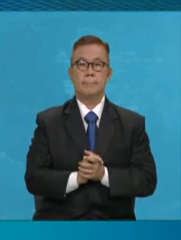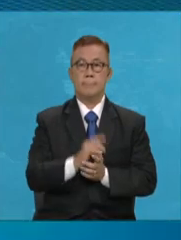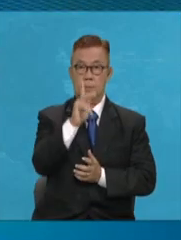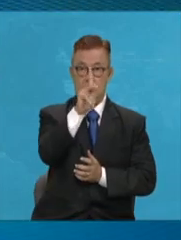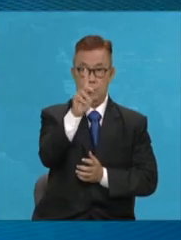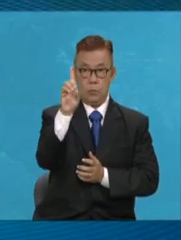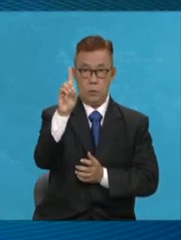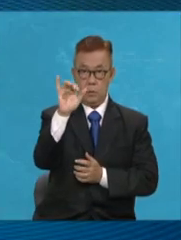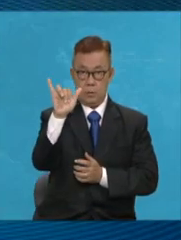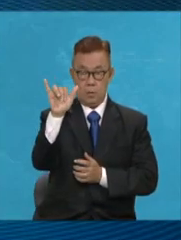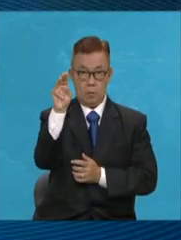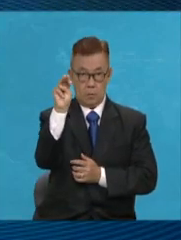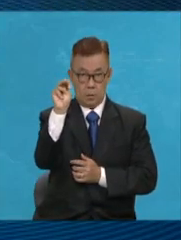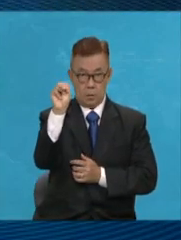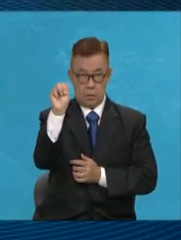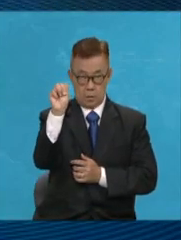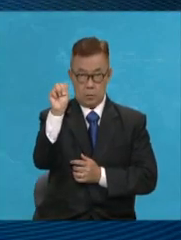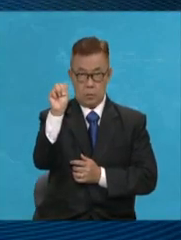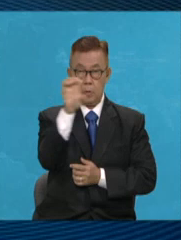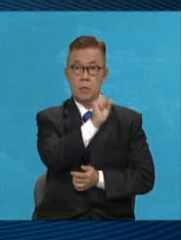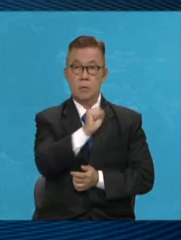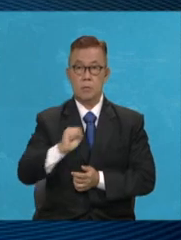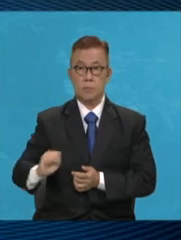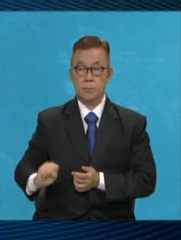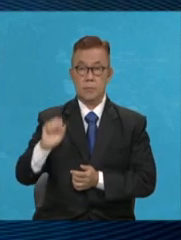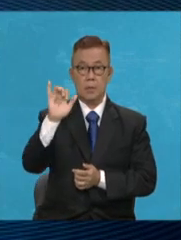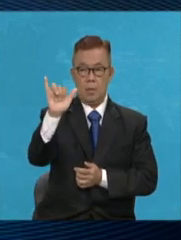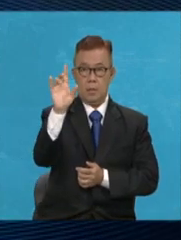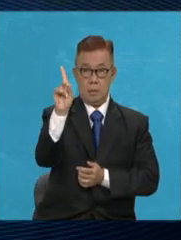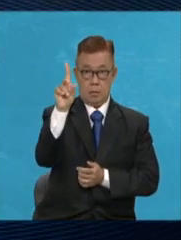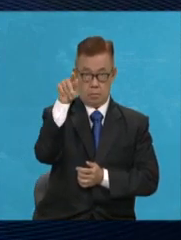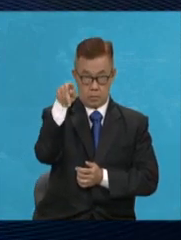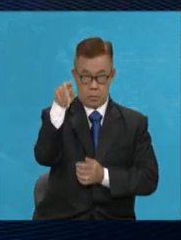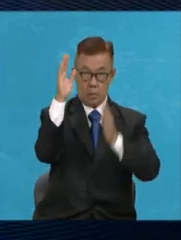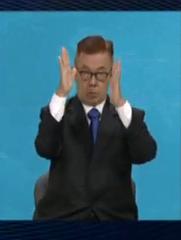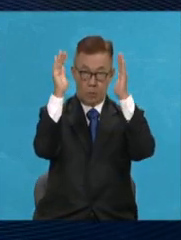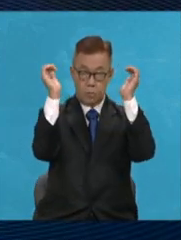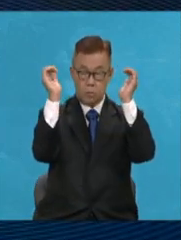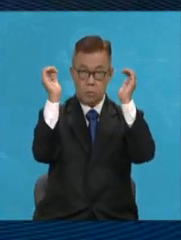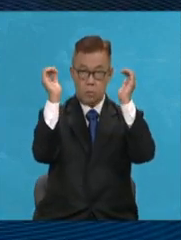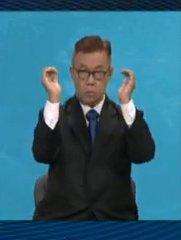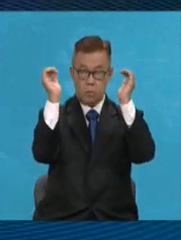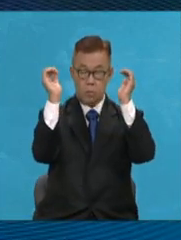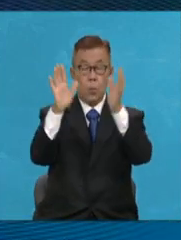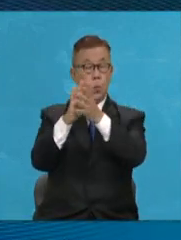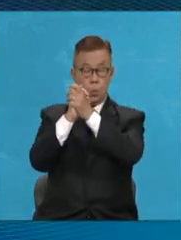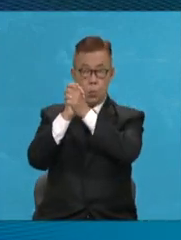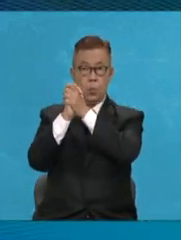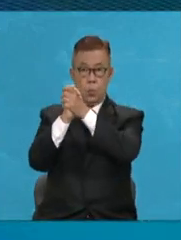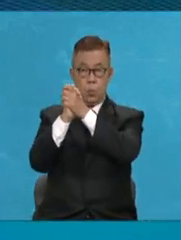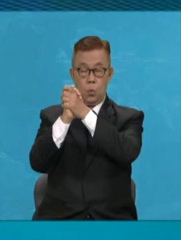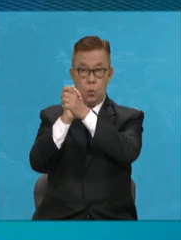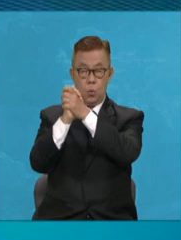ke bawah dulu yang maha Mulia Paduka Sri Baginda Sultan dan yang dipertuan negara Brunei Darussalam berkenan menghantar